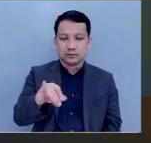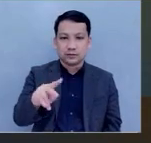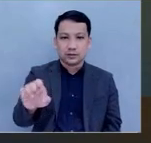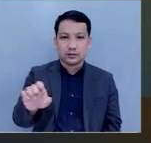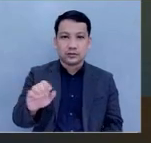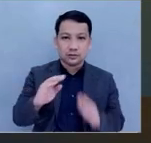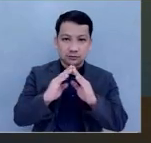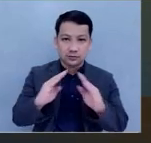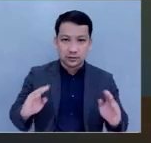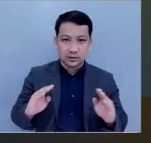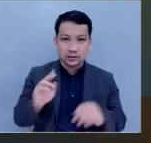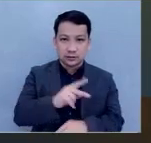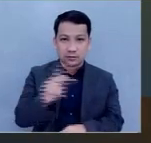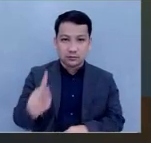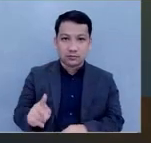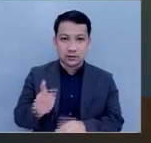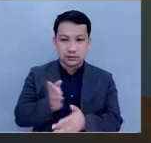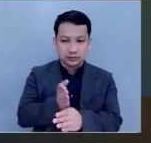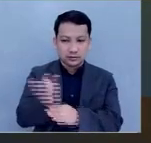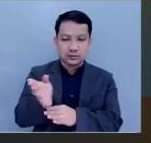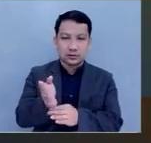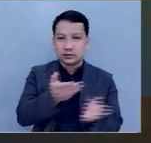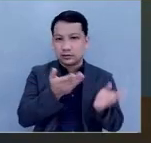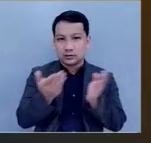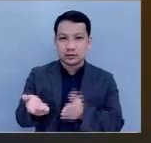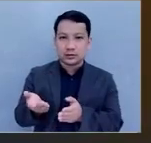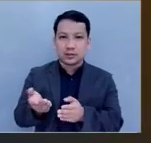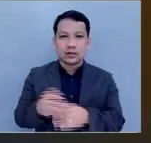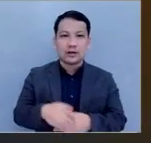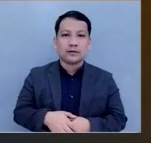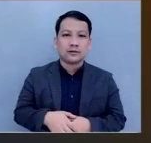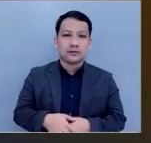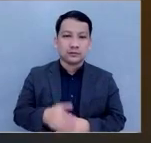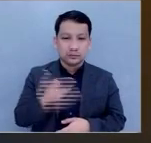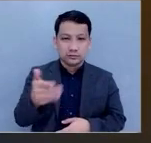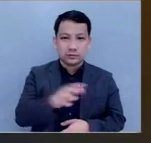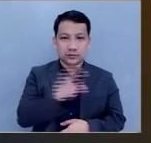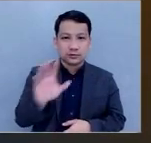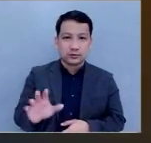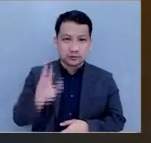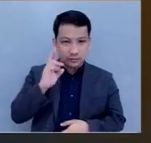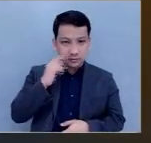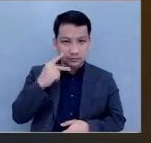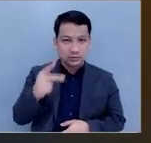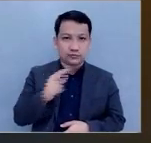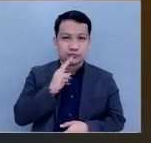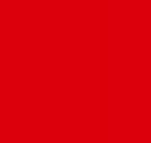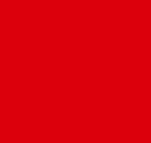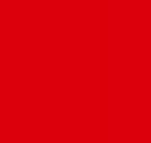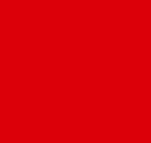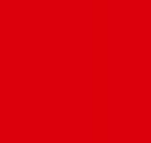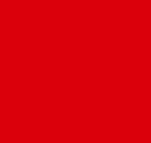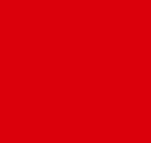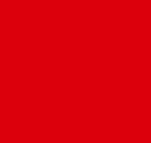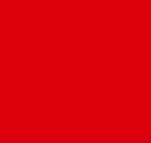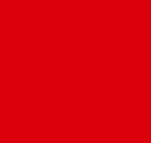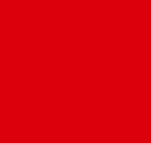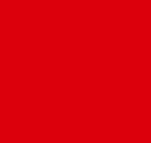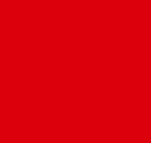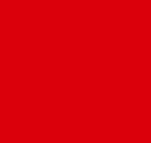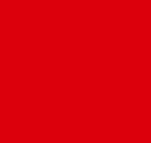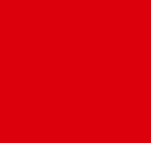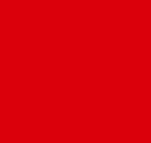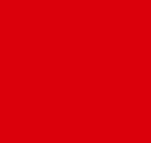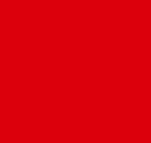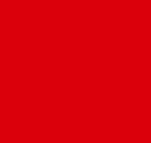sa Apalit, Pampanga, ito idiretso. Nagbabalita mula sa Frontline, Rainiel Pawid, News 5. Mga kapatid, Jess